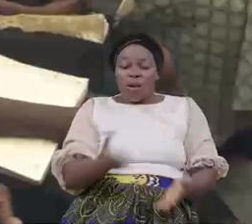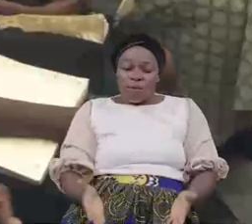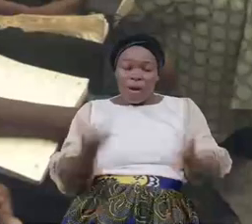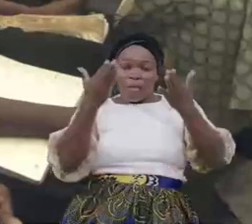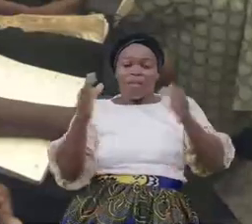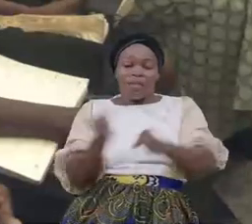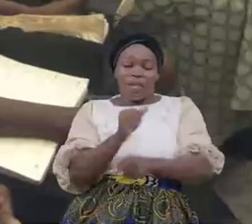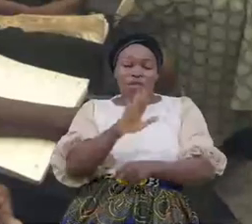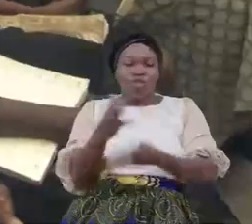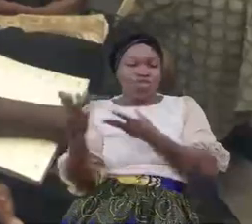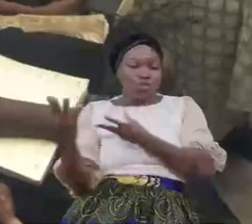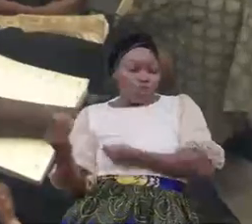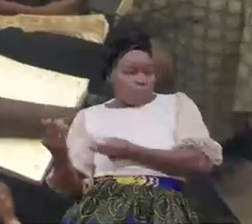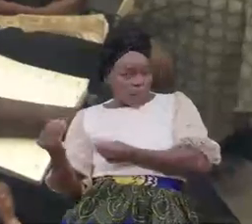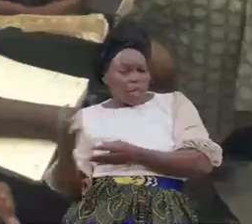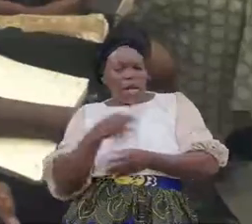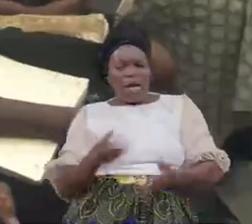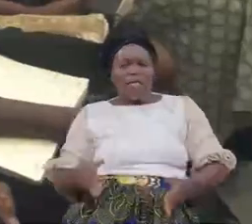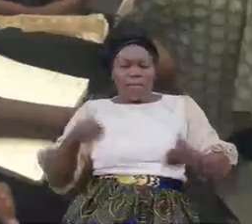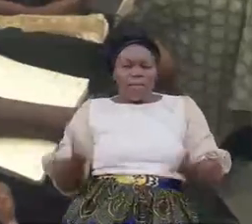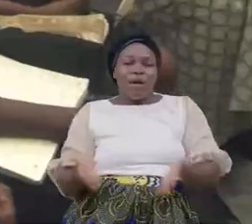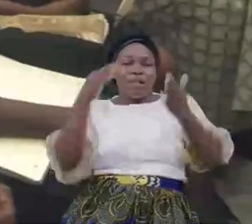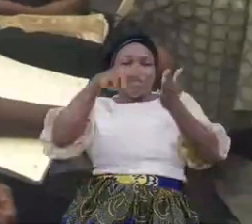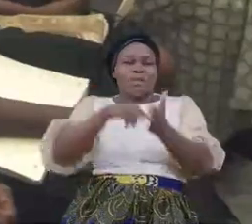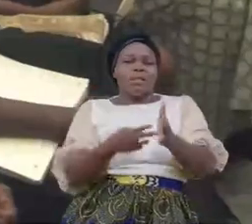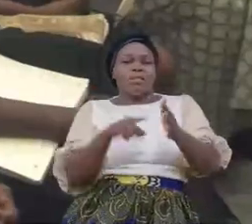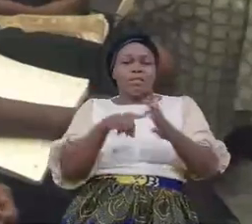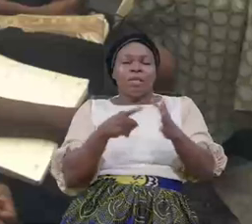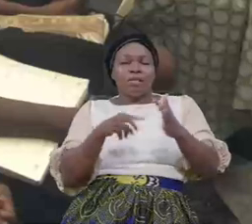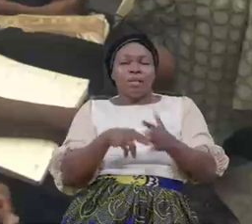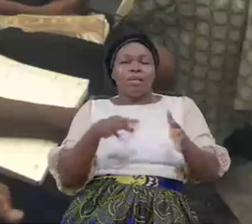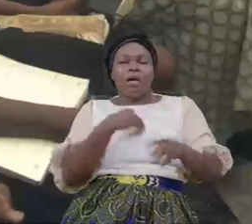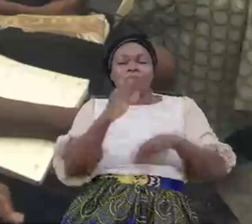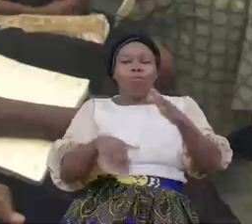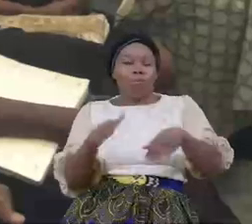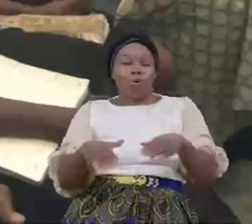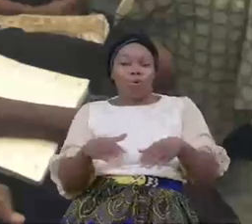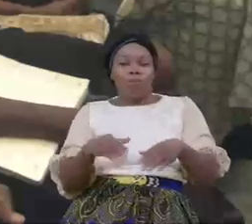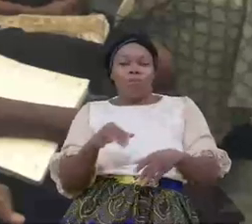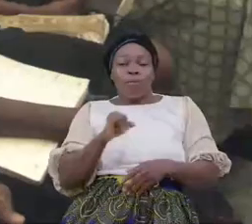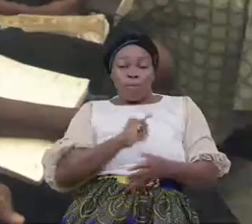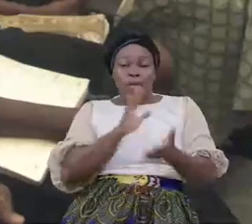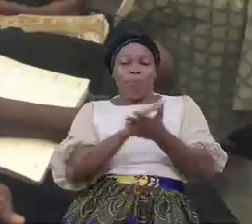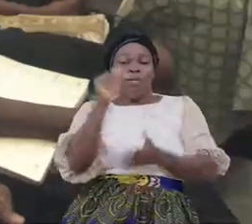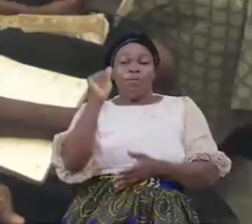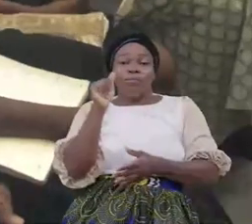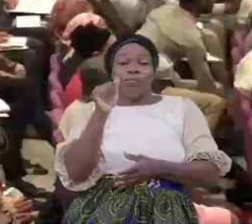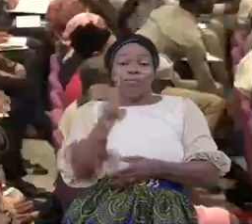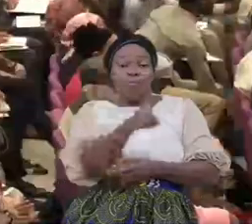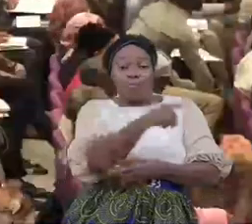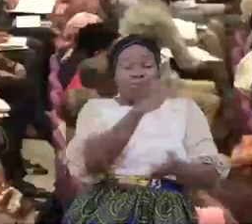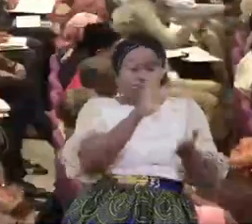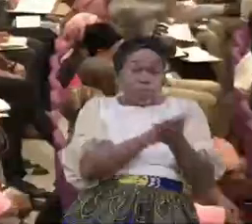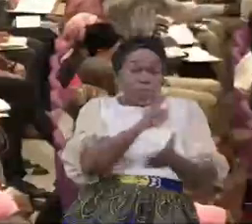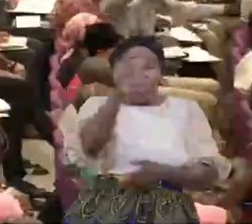a dit, lève-toi, prends ton lit. La puissance est descendue. La puissance de Dieu descendra sur vous. Et je crois que le Seigneur vous entende. Il faut dire,